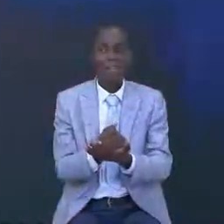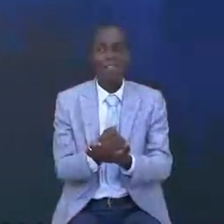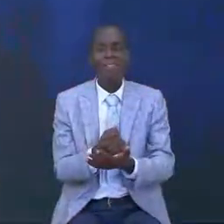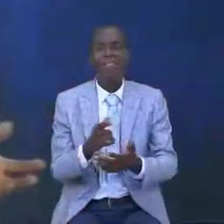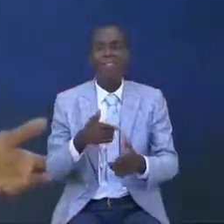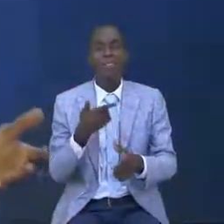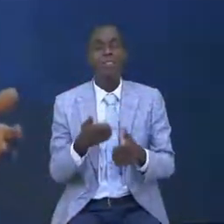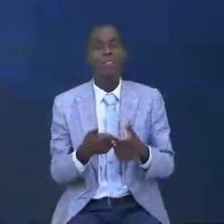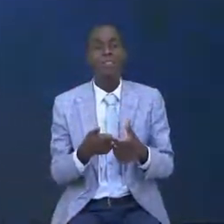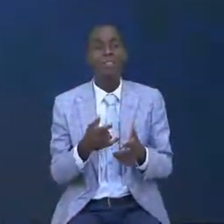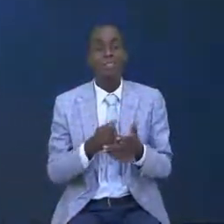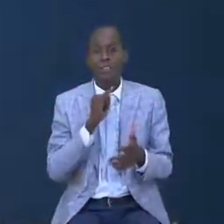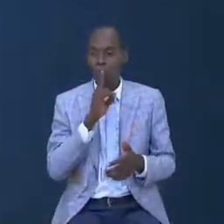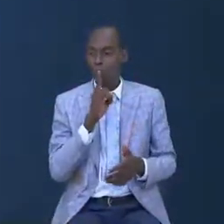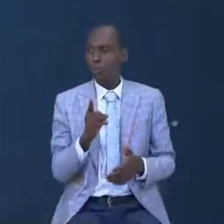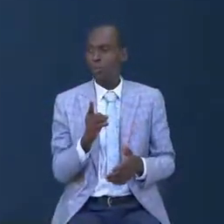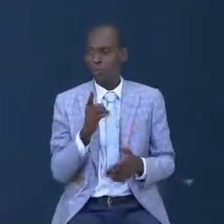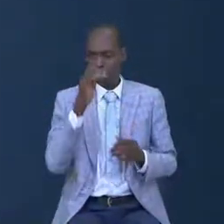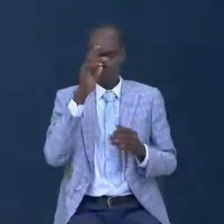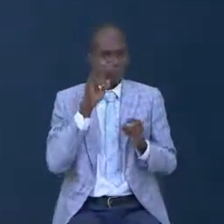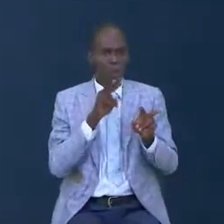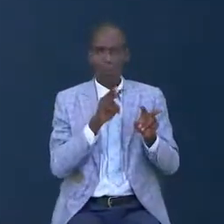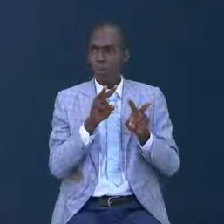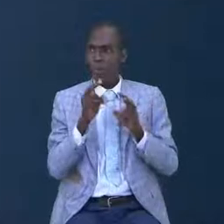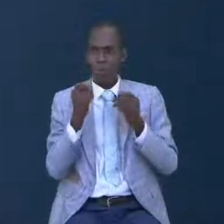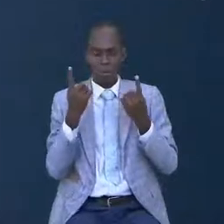le dernier amen, il est affranchi.